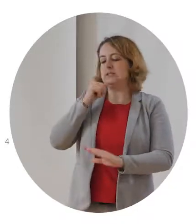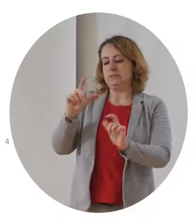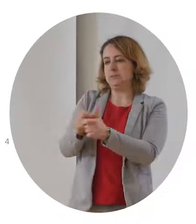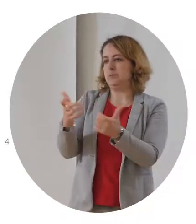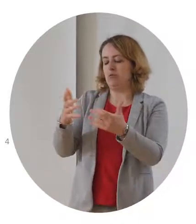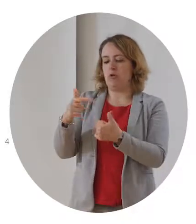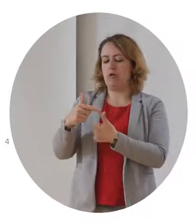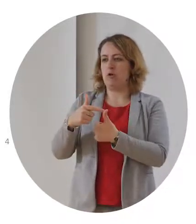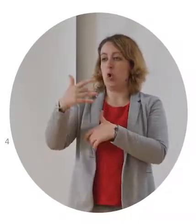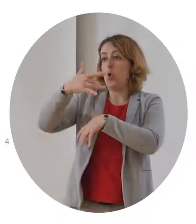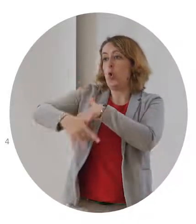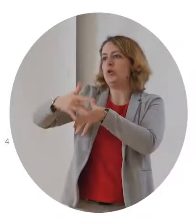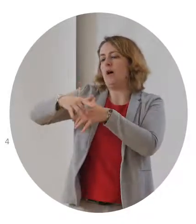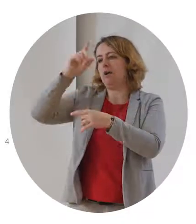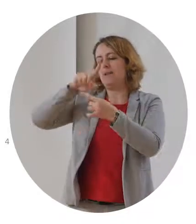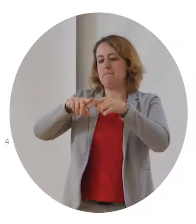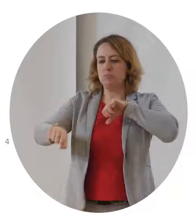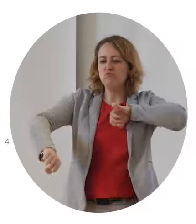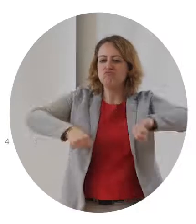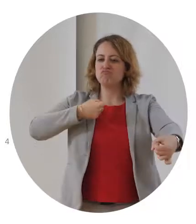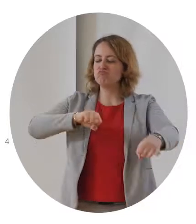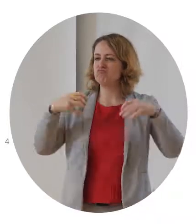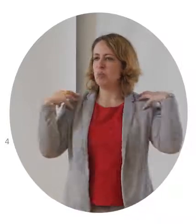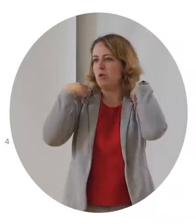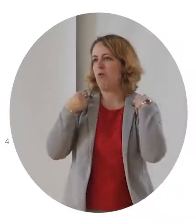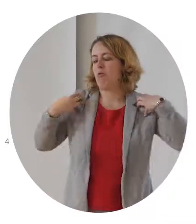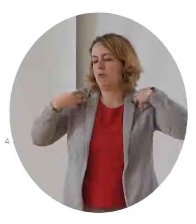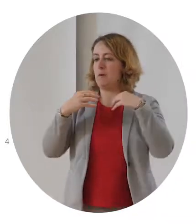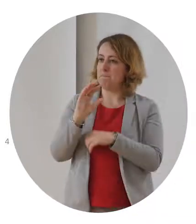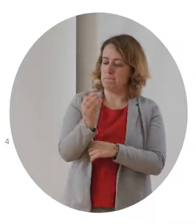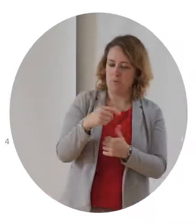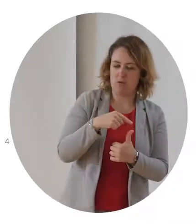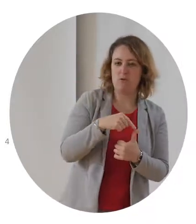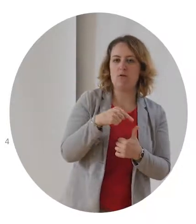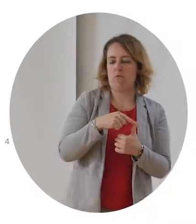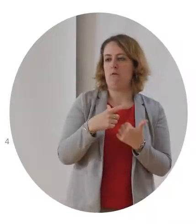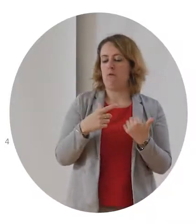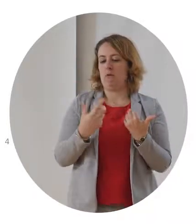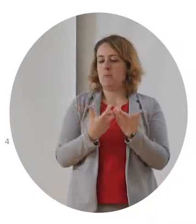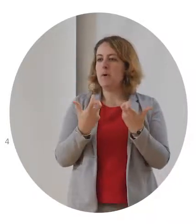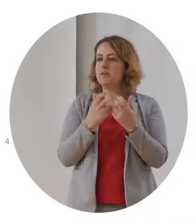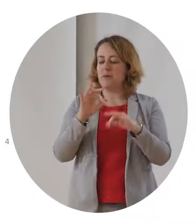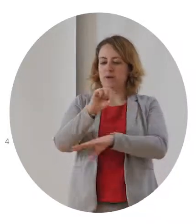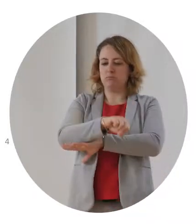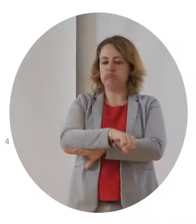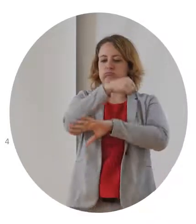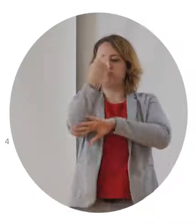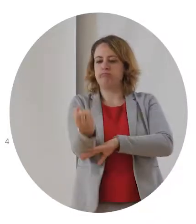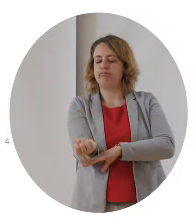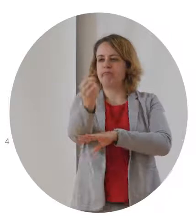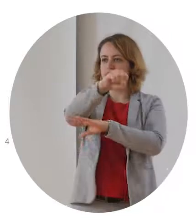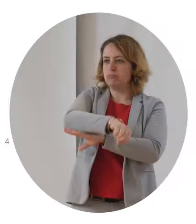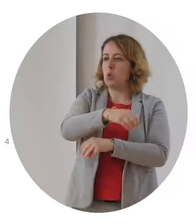est le retard au niveau des acquisitions motrices. Que ce soit chez le bébé au niveau du retournement, au niveau de la